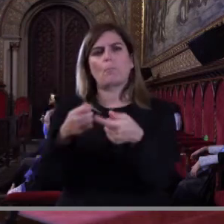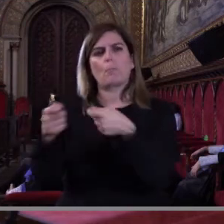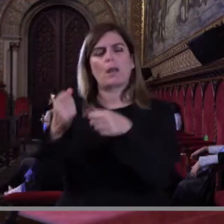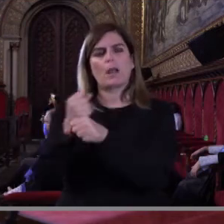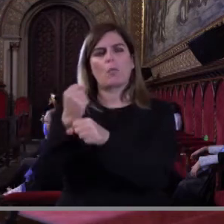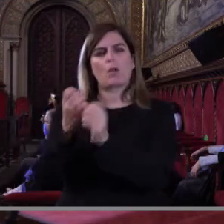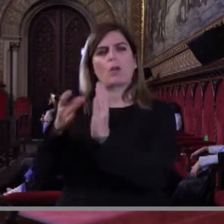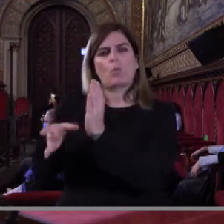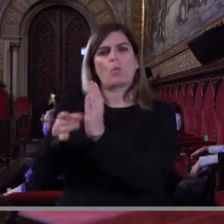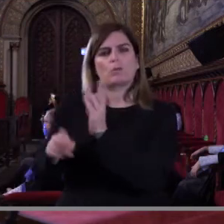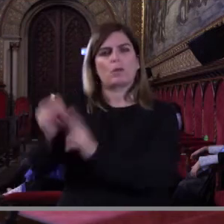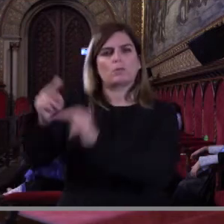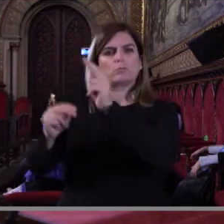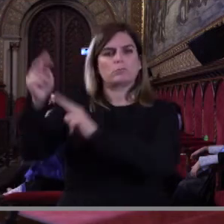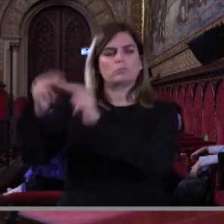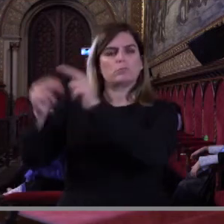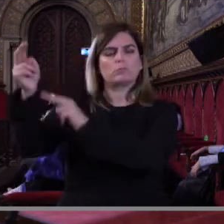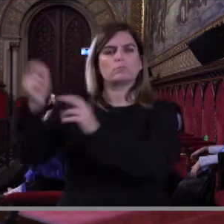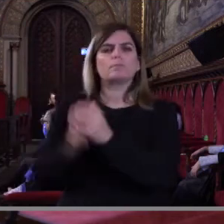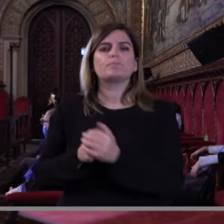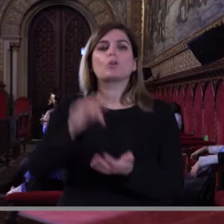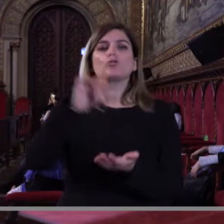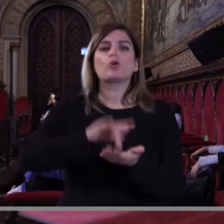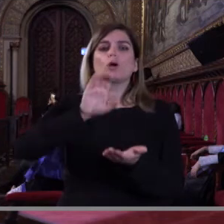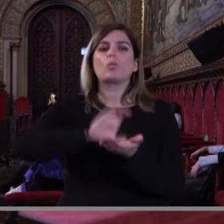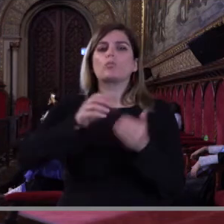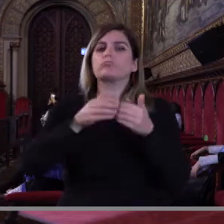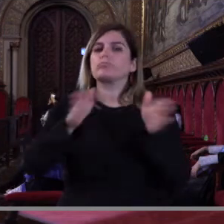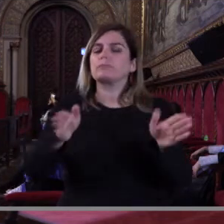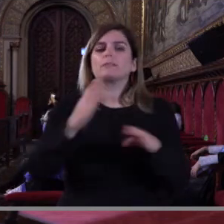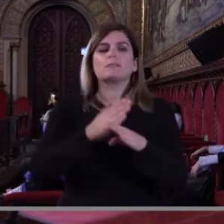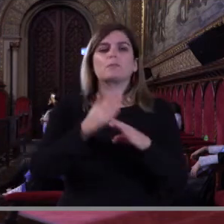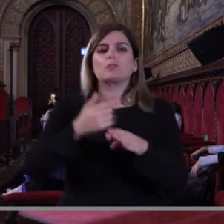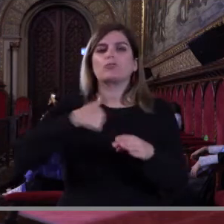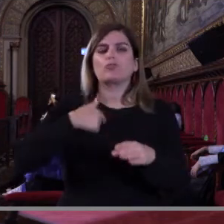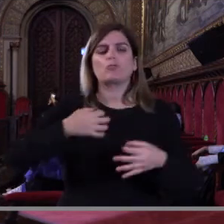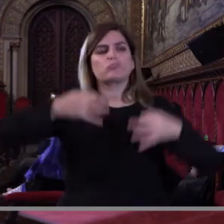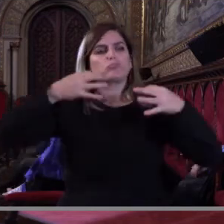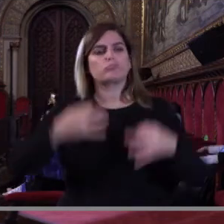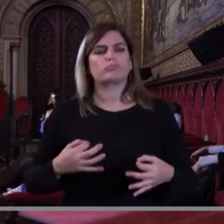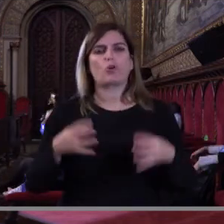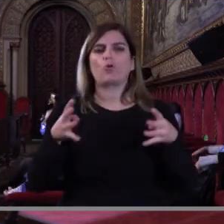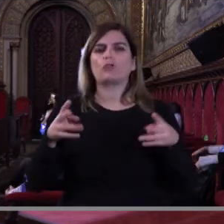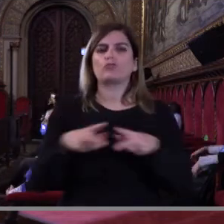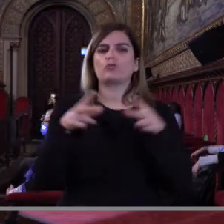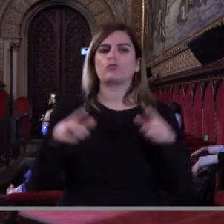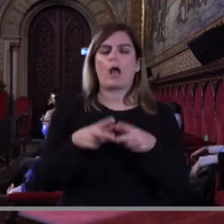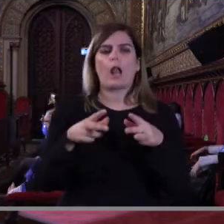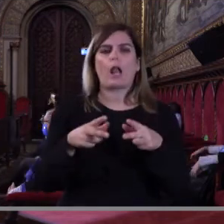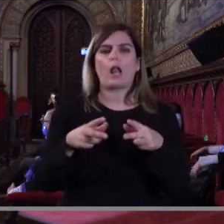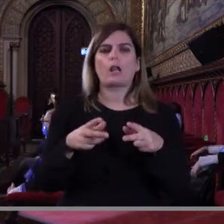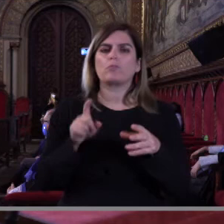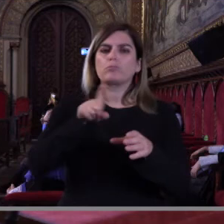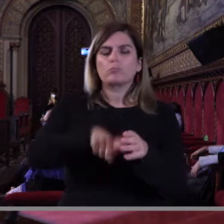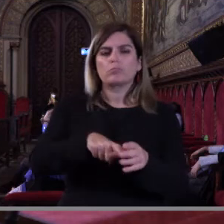qualitat. En cada inauguració de curs he transmès la ferma convicció del Consell Social en el paper de la universitat